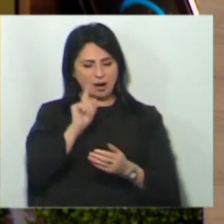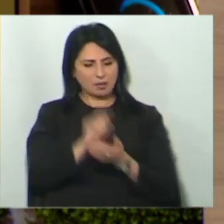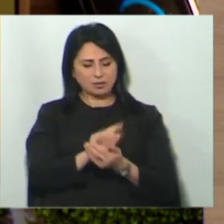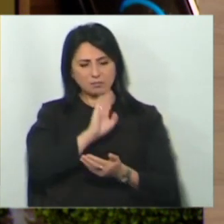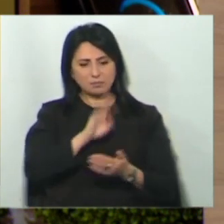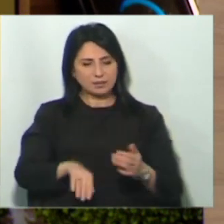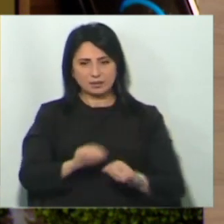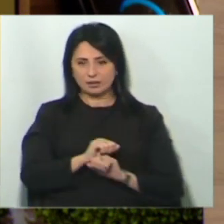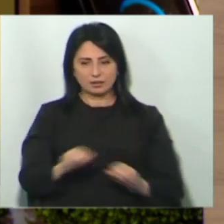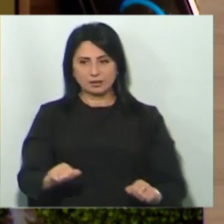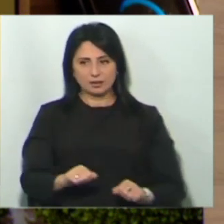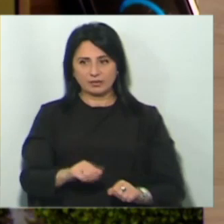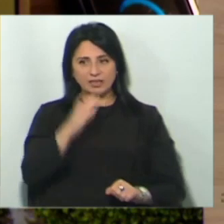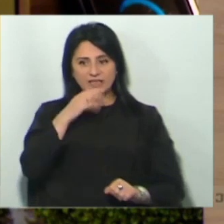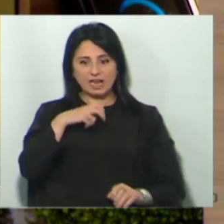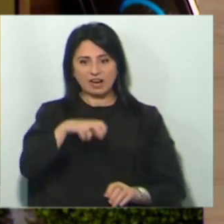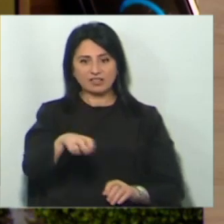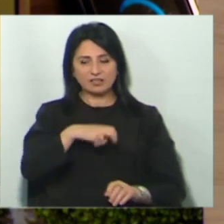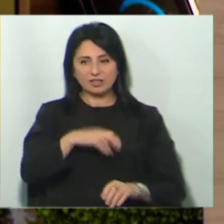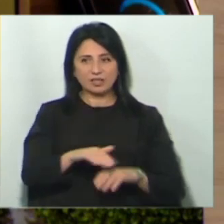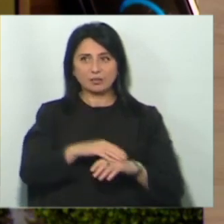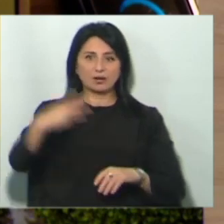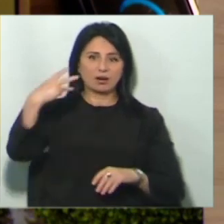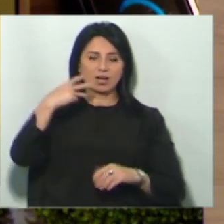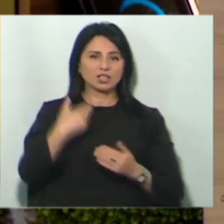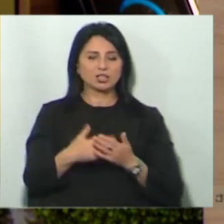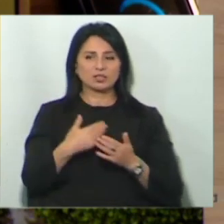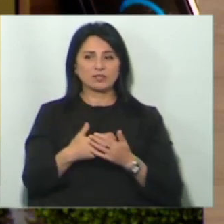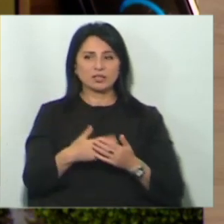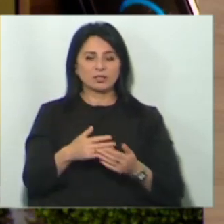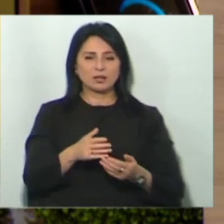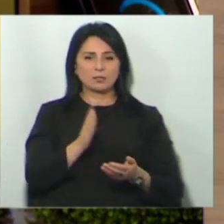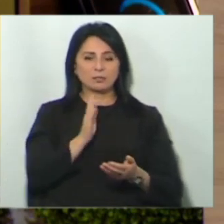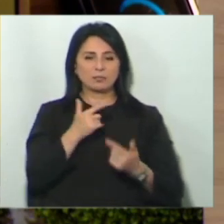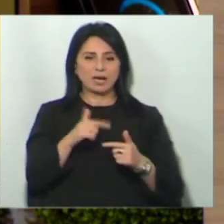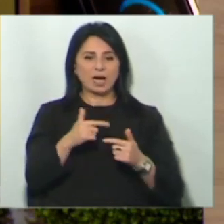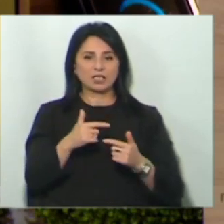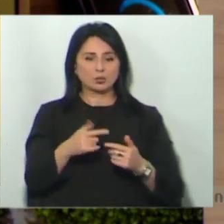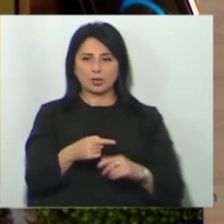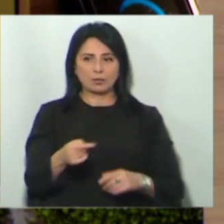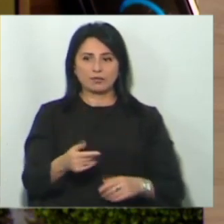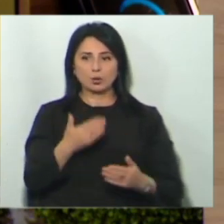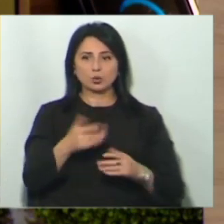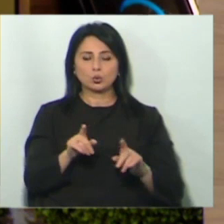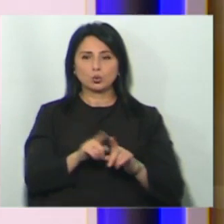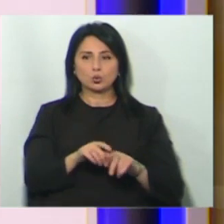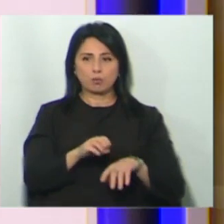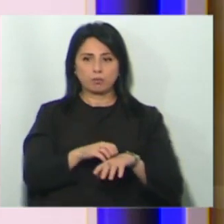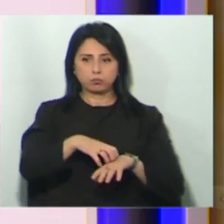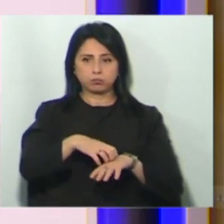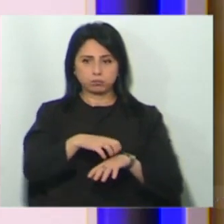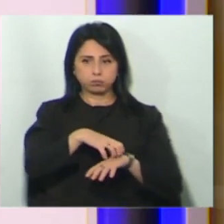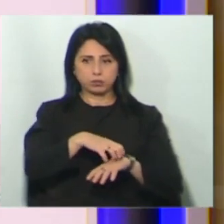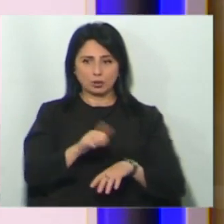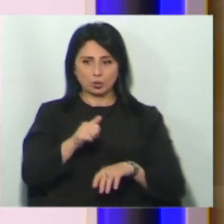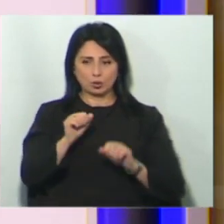გარეშე წყალში დასვლა და მზის გულზე ყოფნა, ეს პრაქტიკულად გამორიცხულია. გუგა, თუ ესეთი ბუშტები გაჩნდა